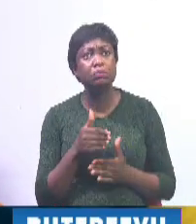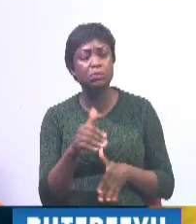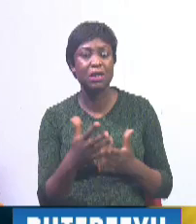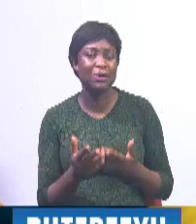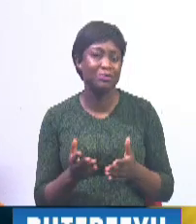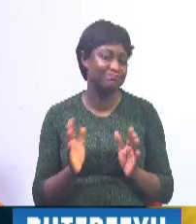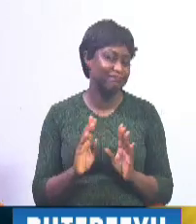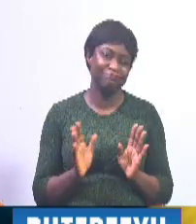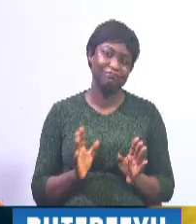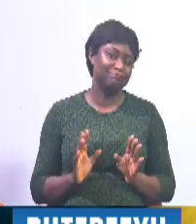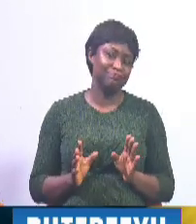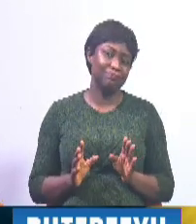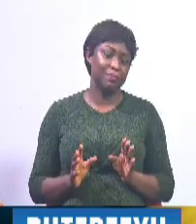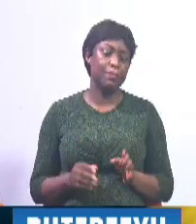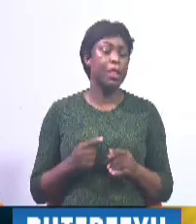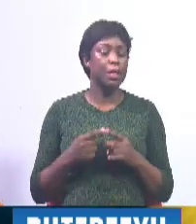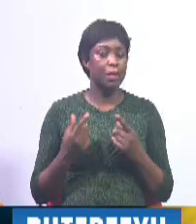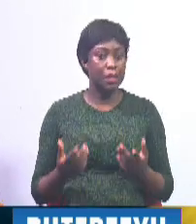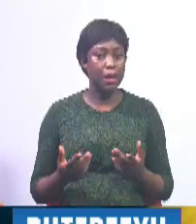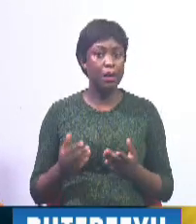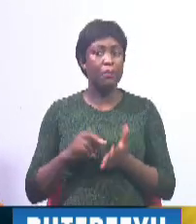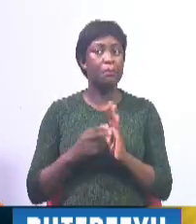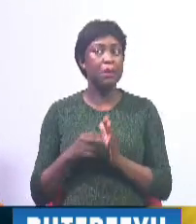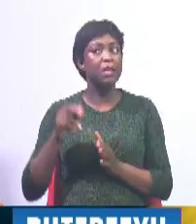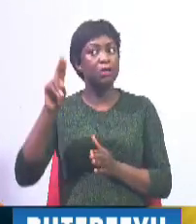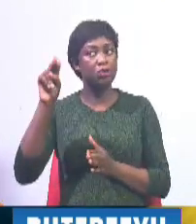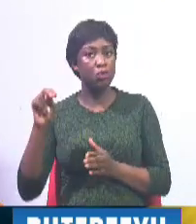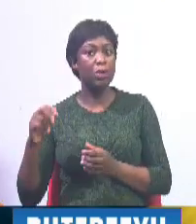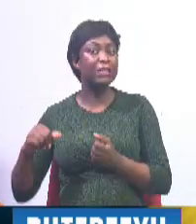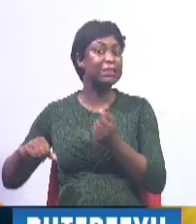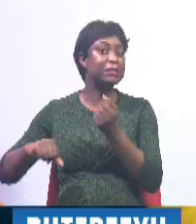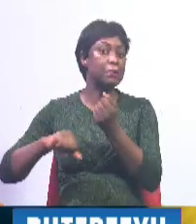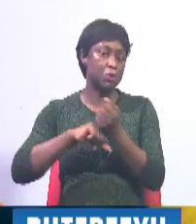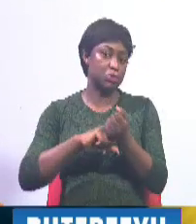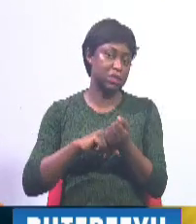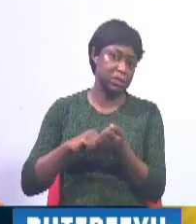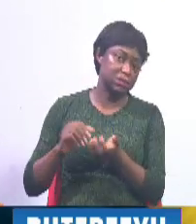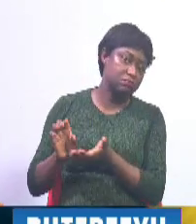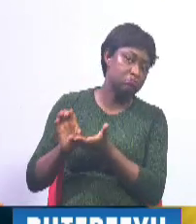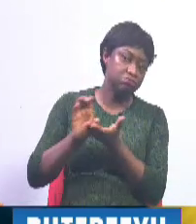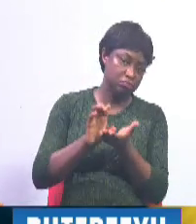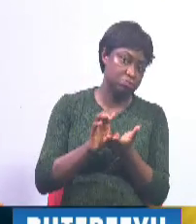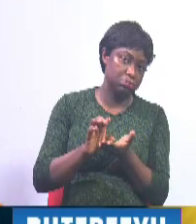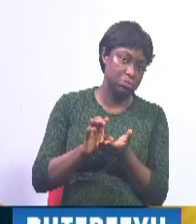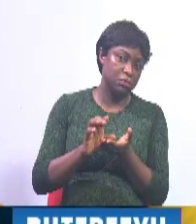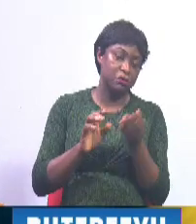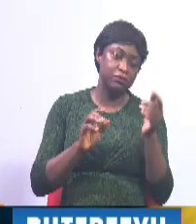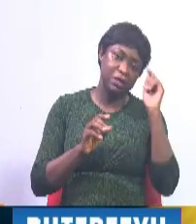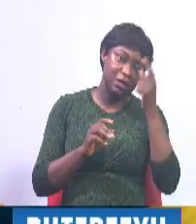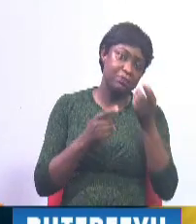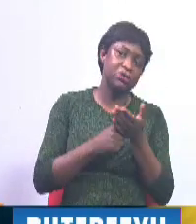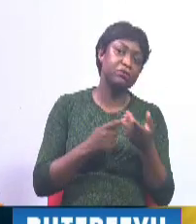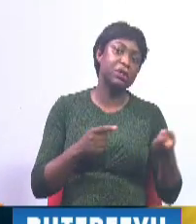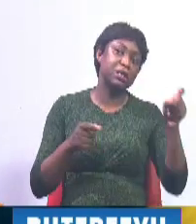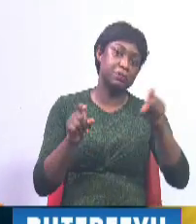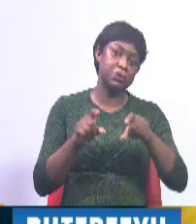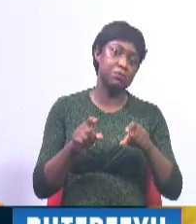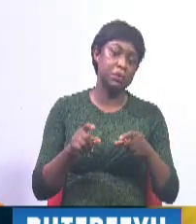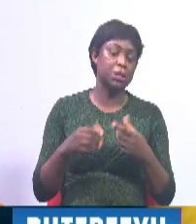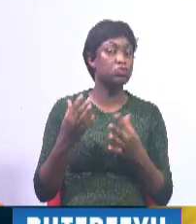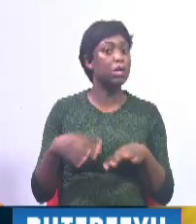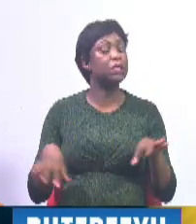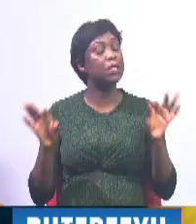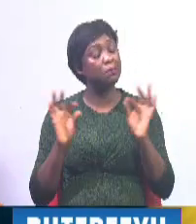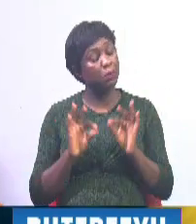maaso naye tekijjaawo kuba nti obuyambi bwebabadde bagattako ku obwo gavumenti ya Uganda bw'ereeta kibadde kya ttendo nga kikulu